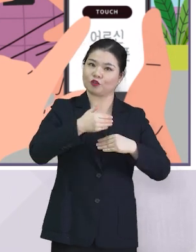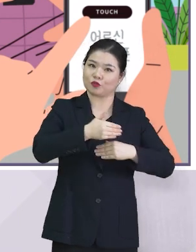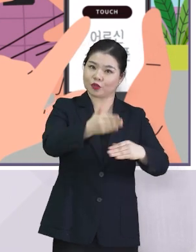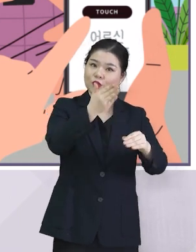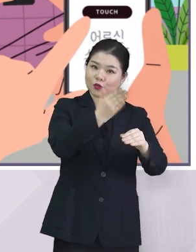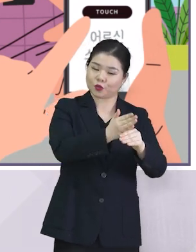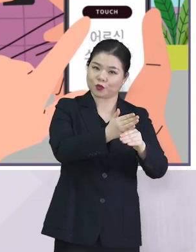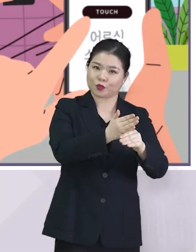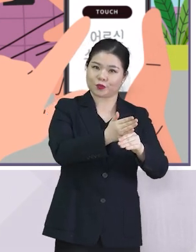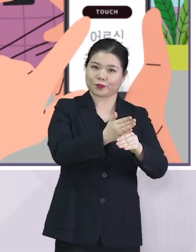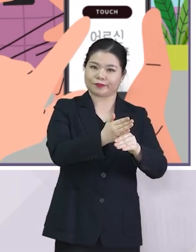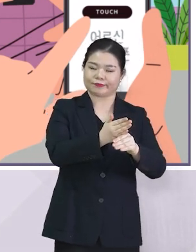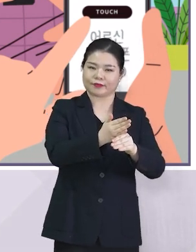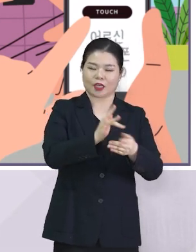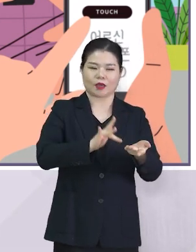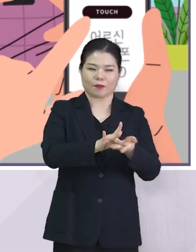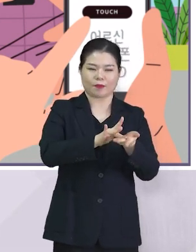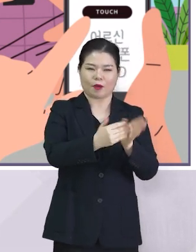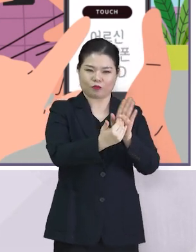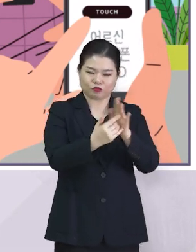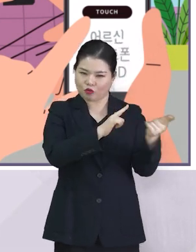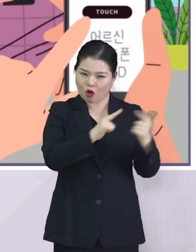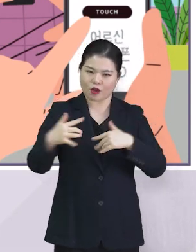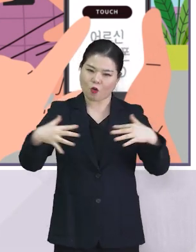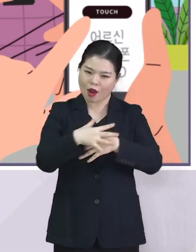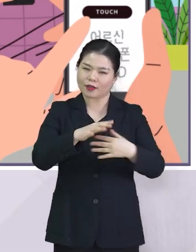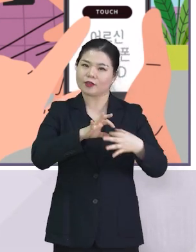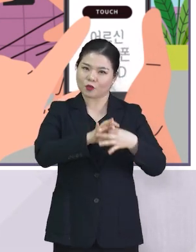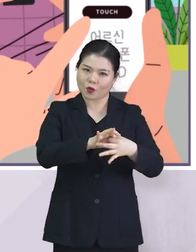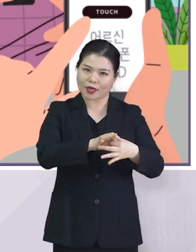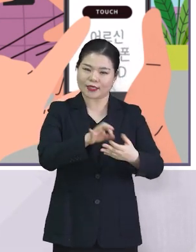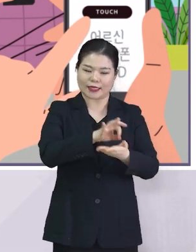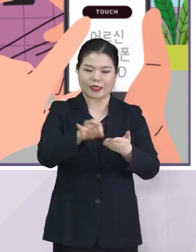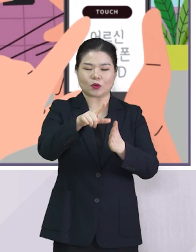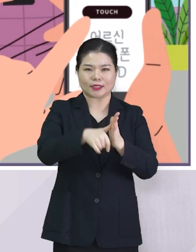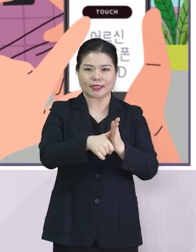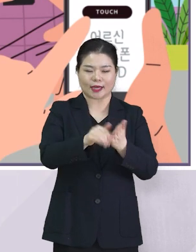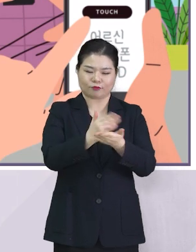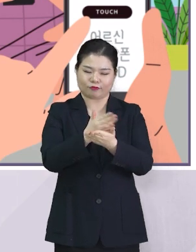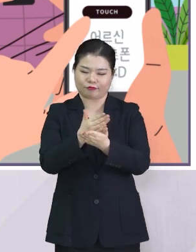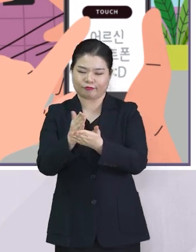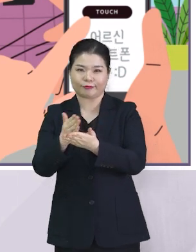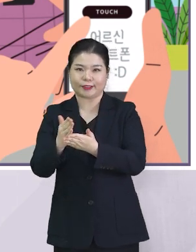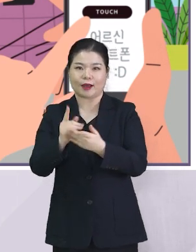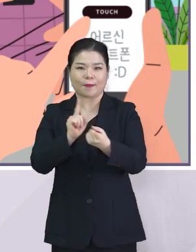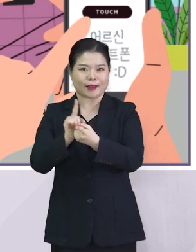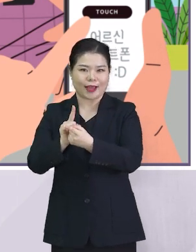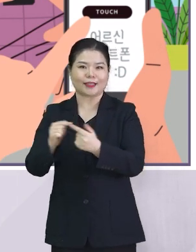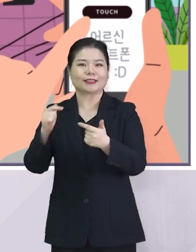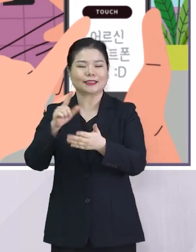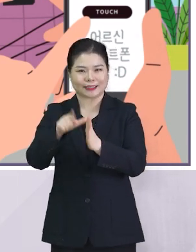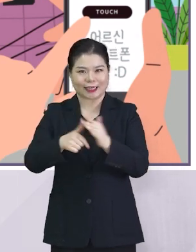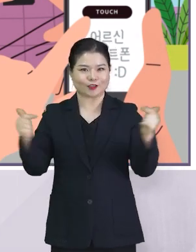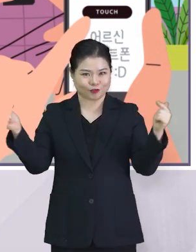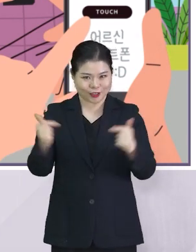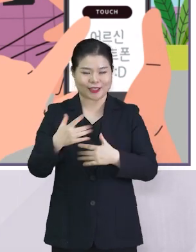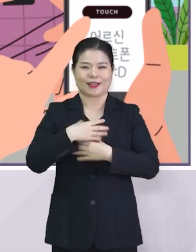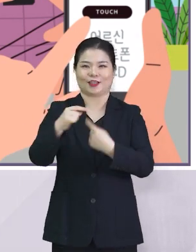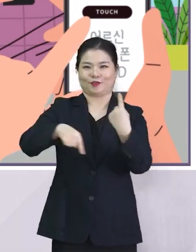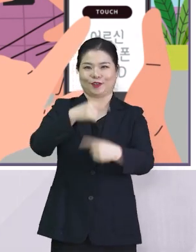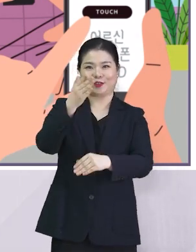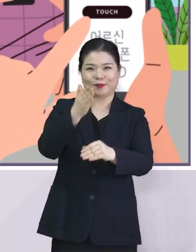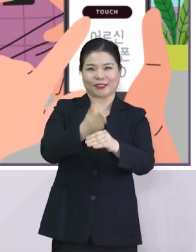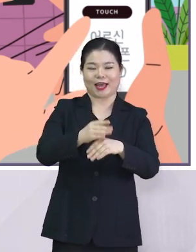중입니다. 구는 방역과 환기를 철저히 실시하고 이용시간 분산 등으로 시설 이용자 간 접촉을 최소화해 안전하게